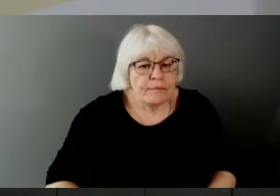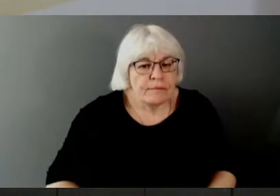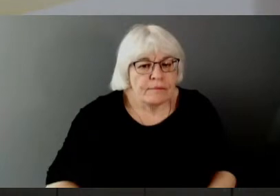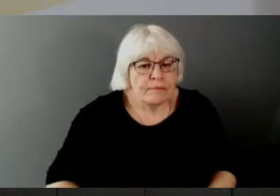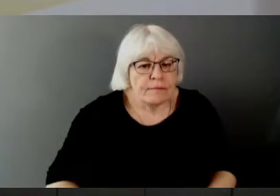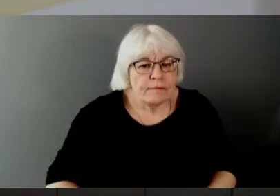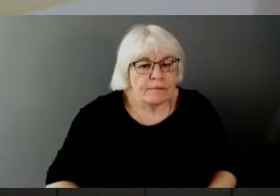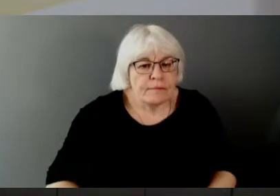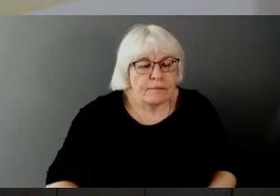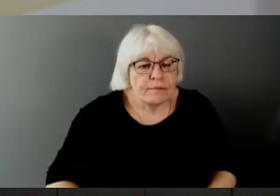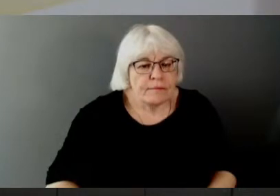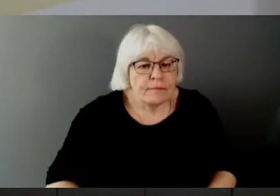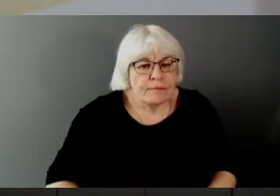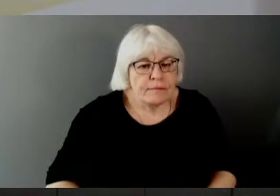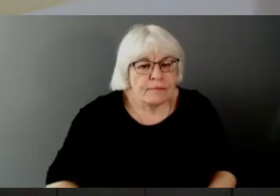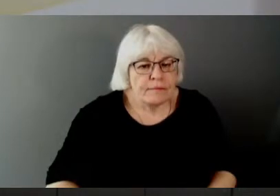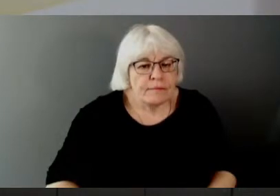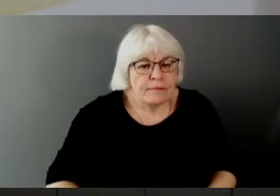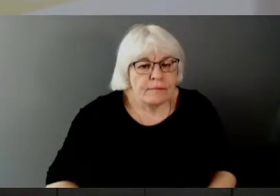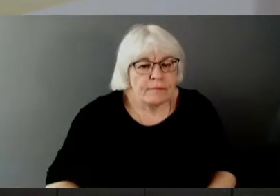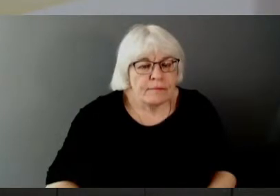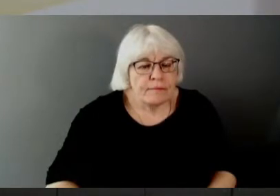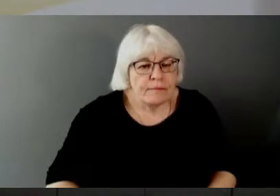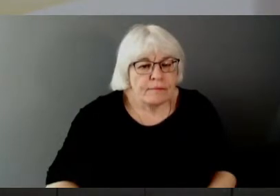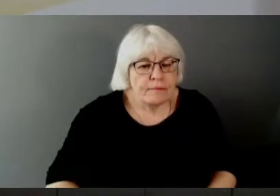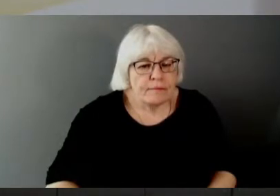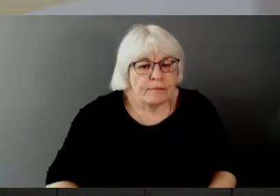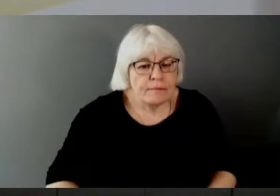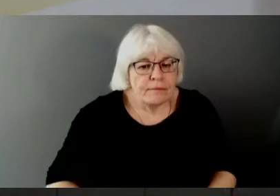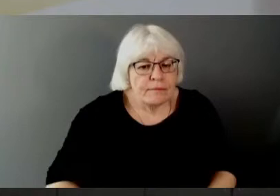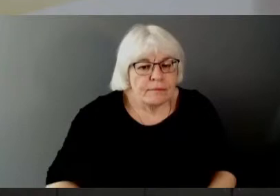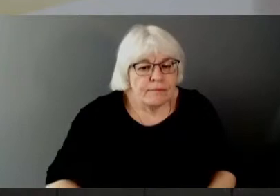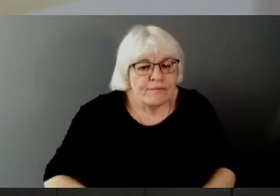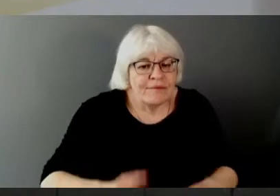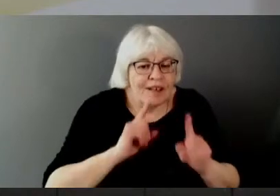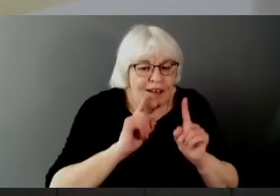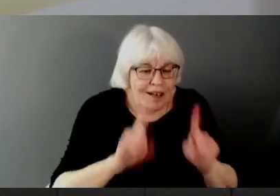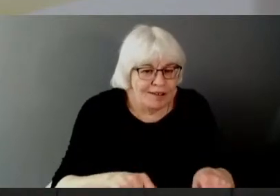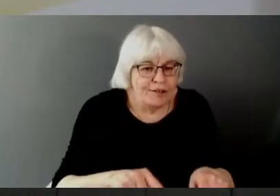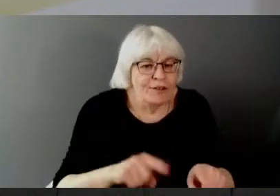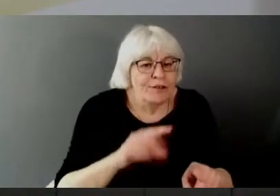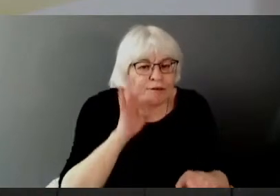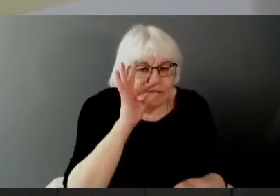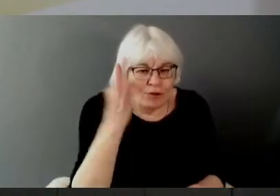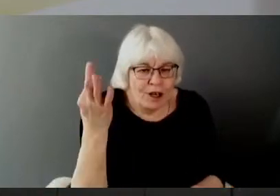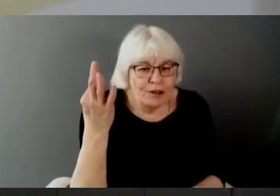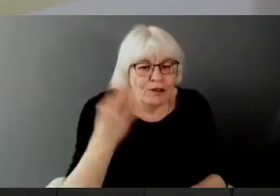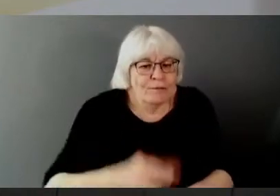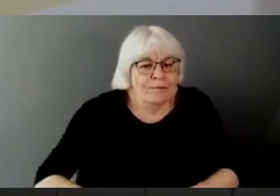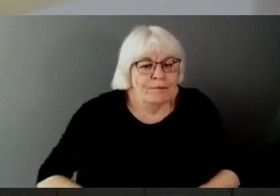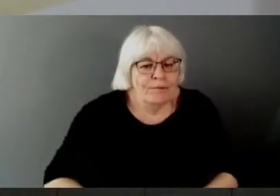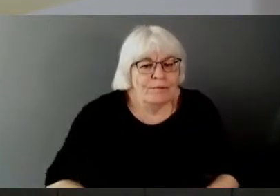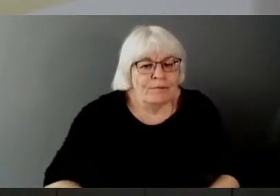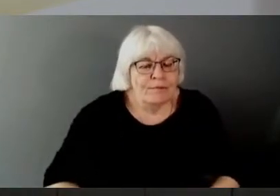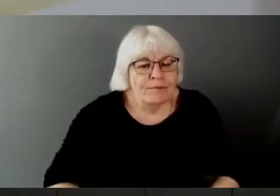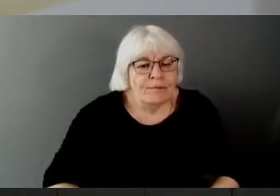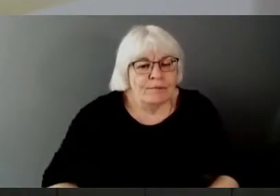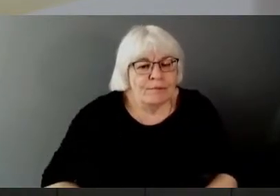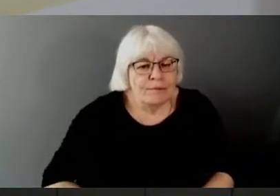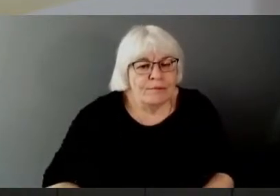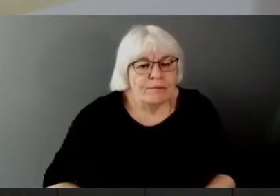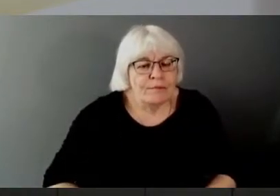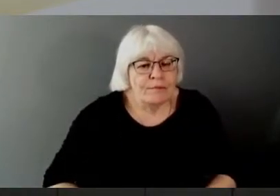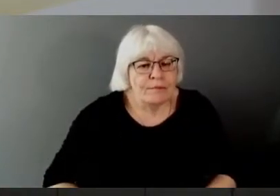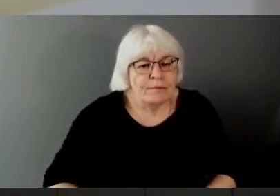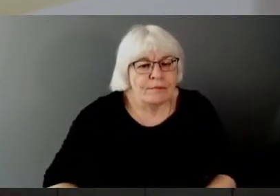Lille? Merci pour la question. Et puis, la réponse est facile pour moi à ce moment. Je suis très